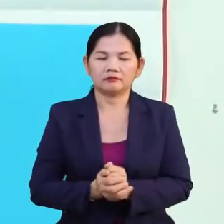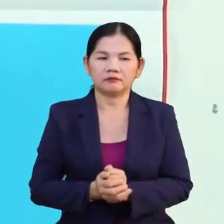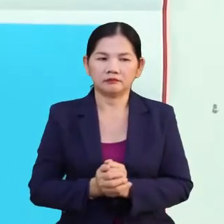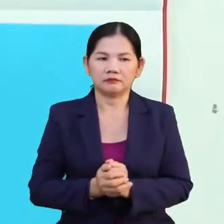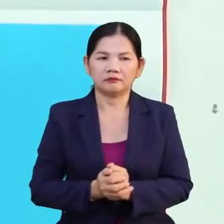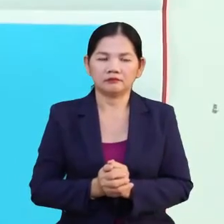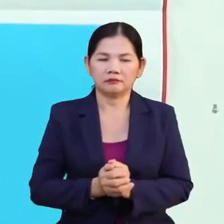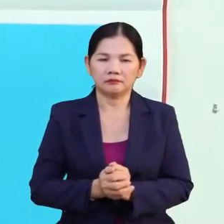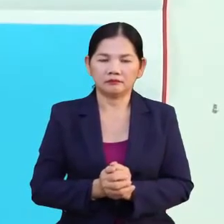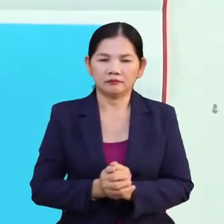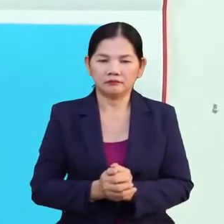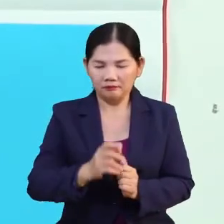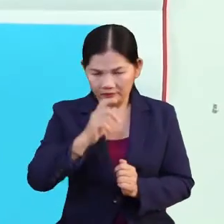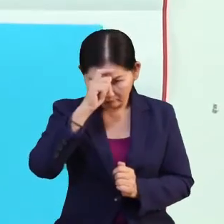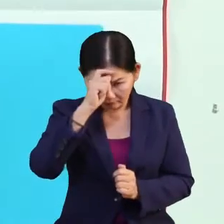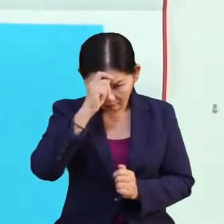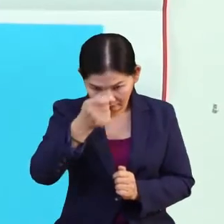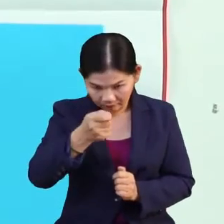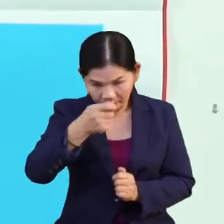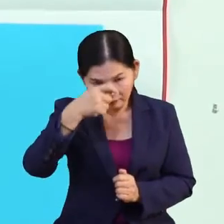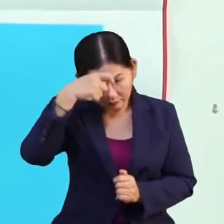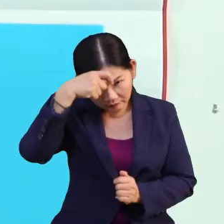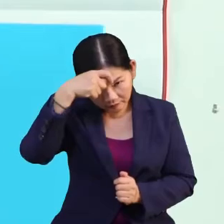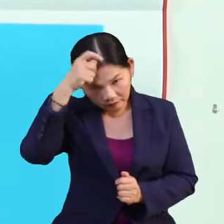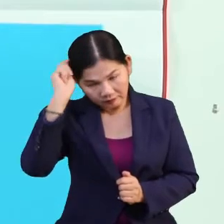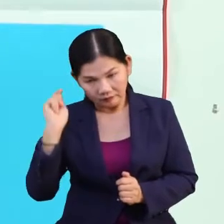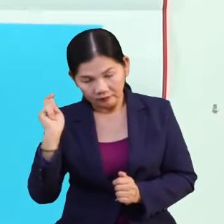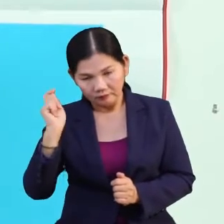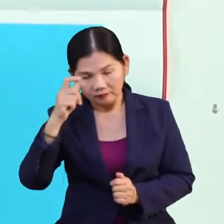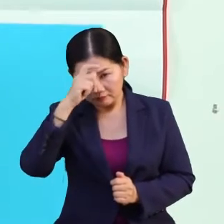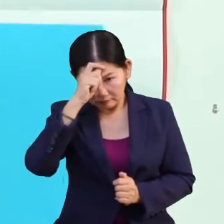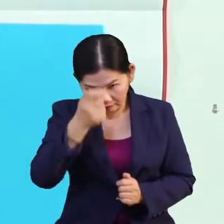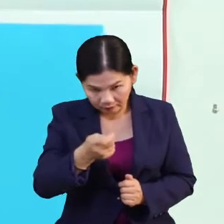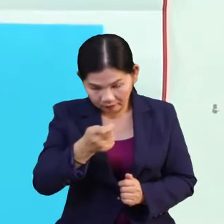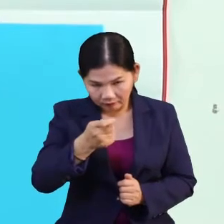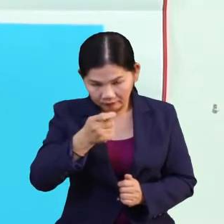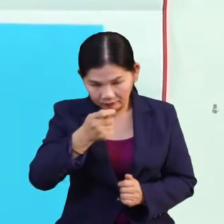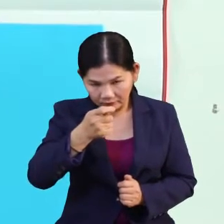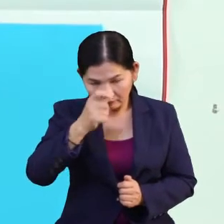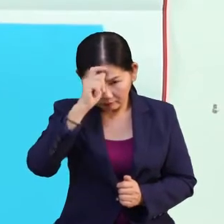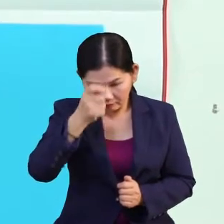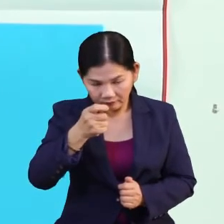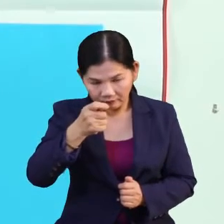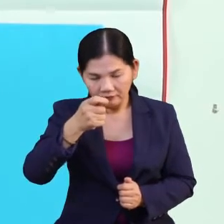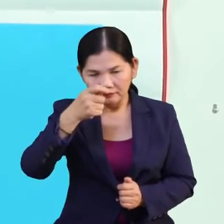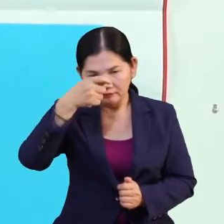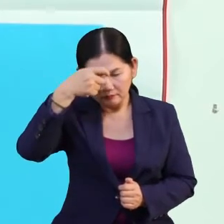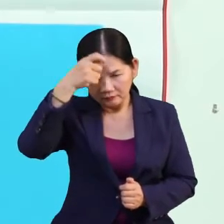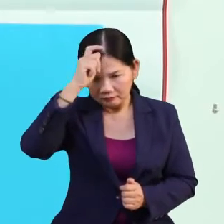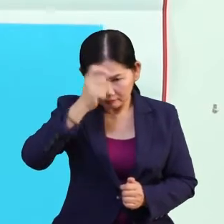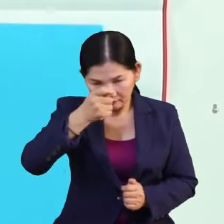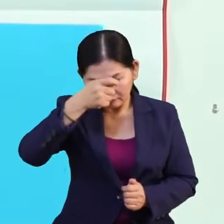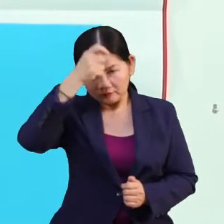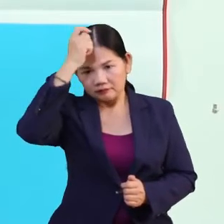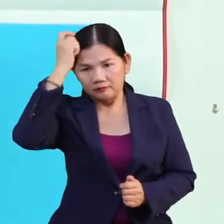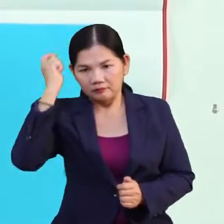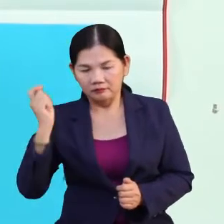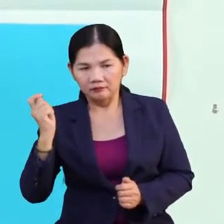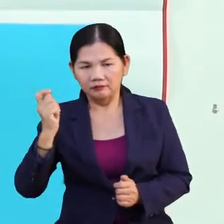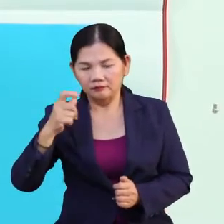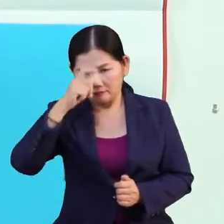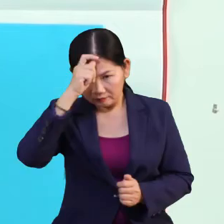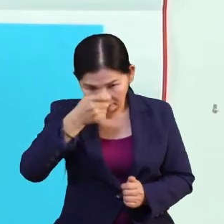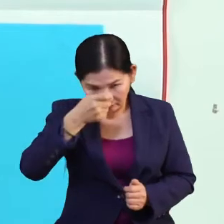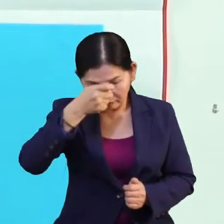នោះគឺចេះដោះមួកចាអញ្ចឹងកូនដែរពាក់មួកចូលវត្តអត់ចាអត់ទេអញ្ចឹងអំពើល្អរបស់យើងពេលចូលវត្តគឺត្រូវដោះ